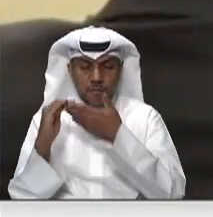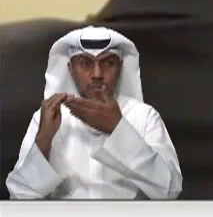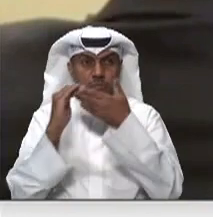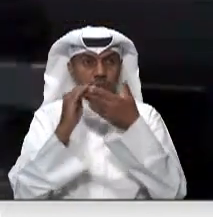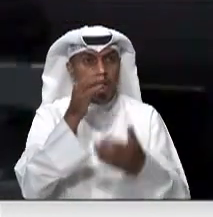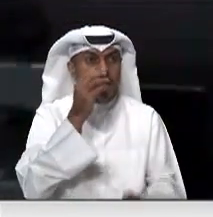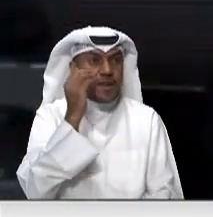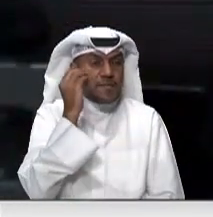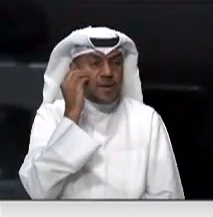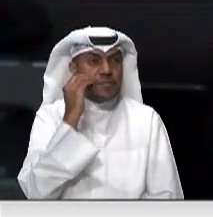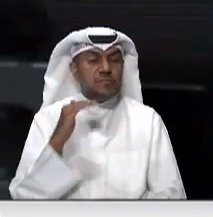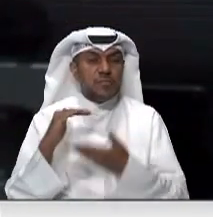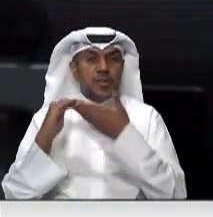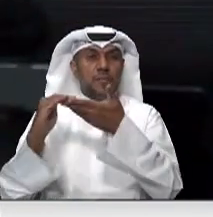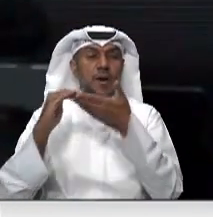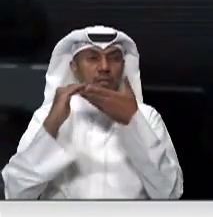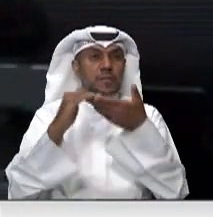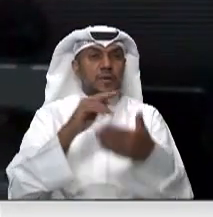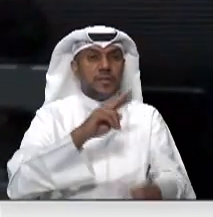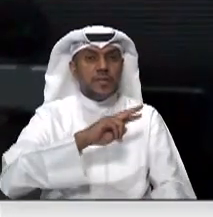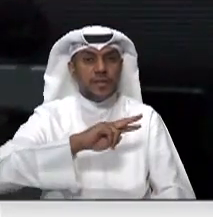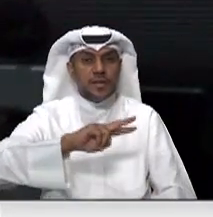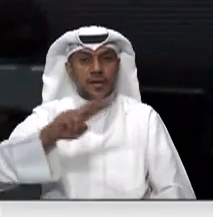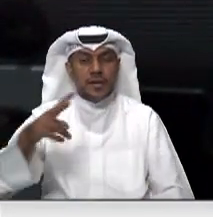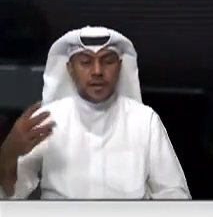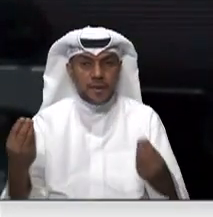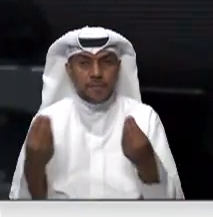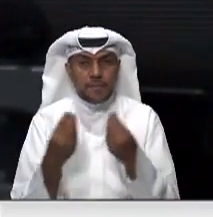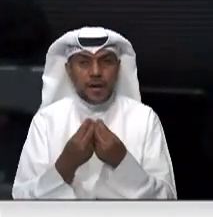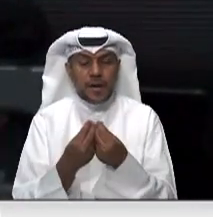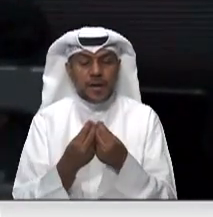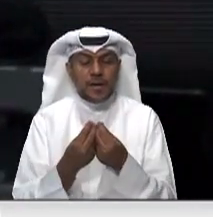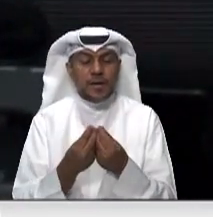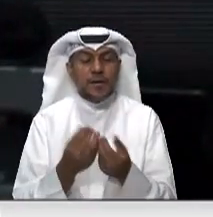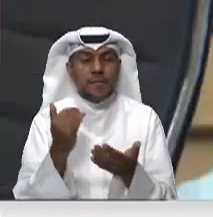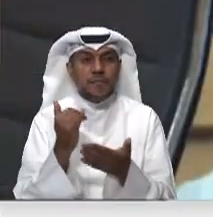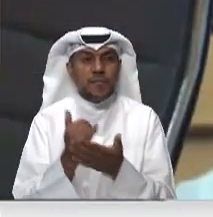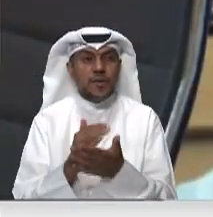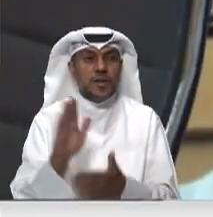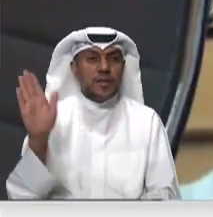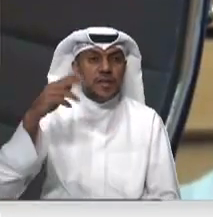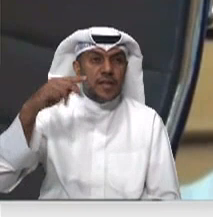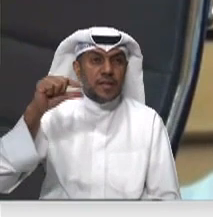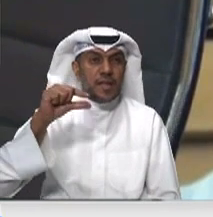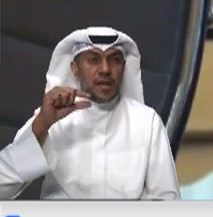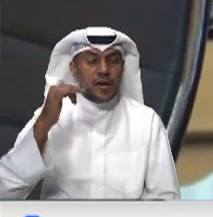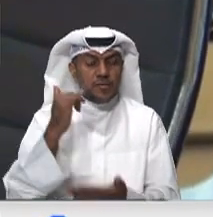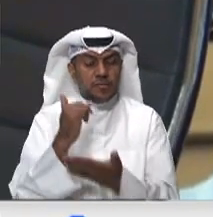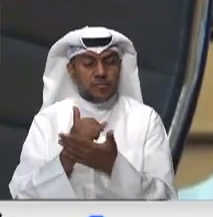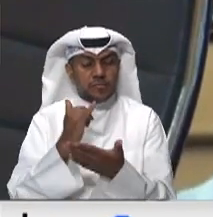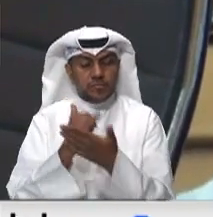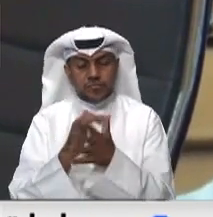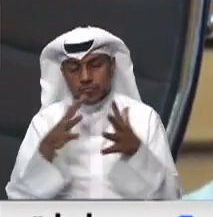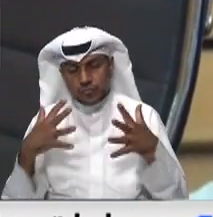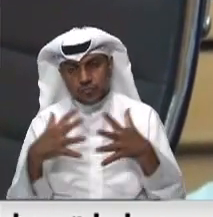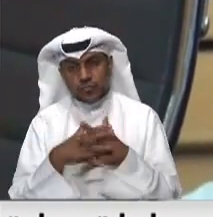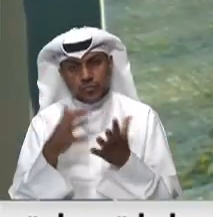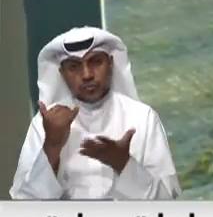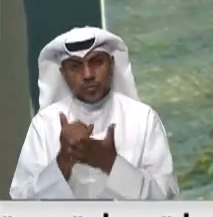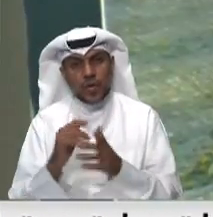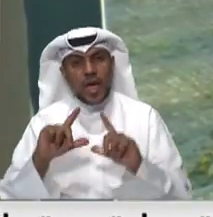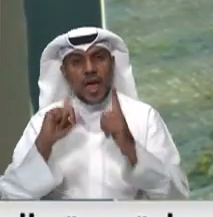لقطاع الخدمات الإعلامية والإعلام الجديد سعد العازمي بدورة ثانية على مستوى رئاسة